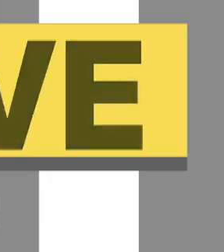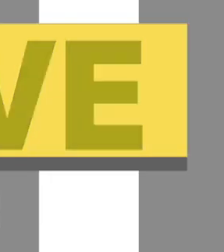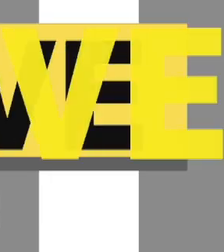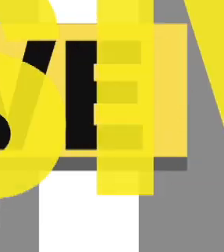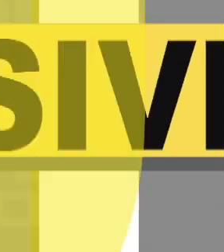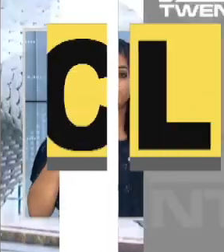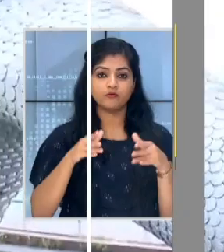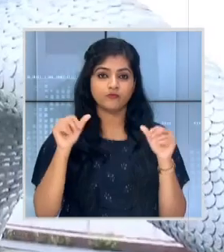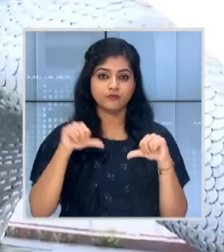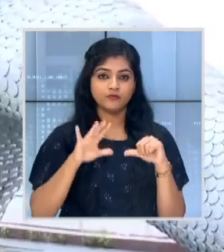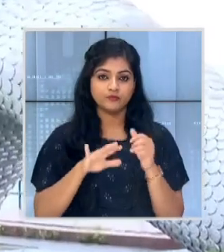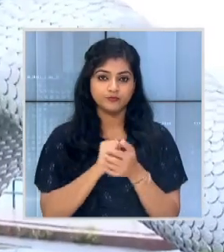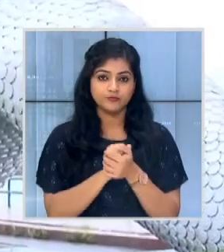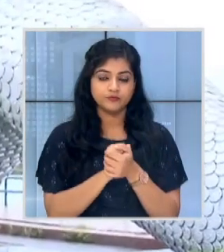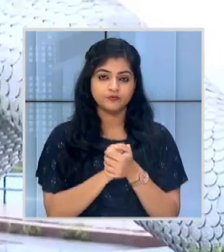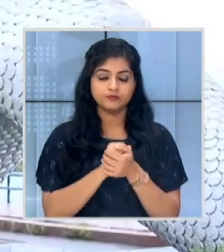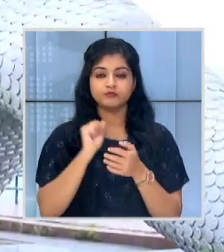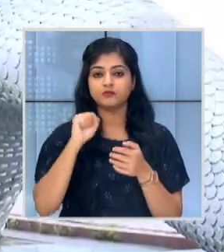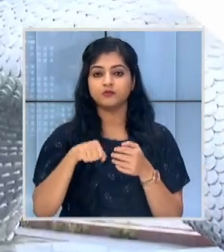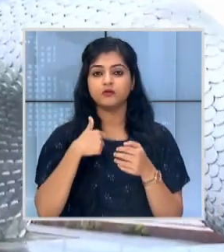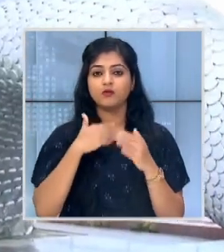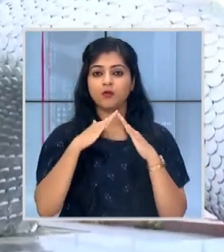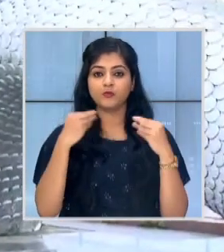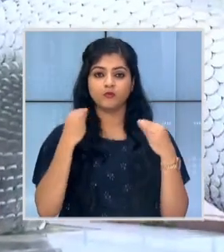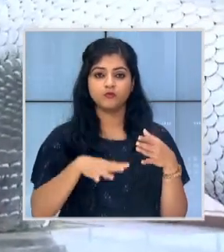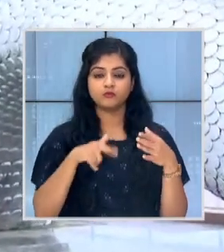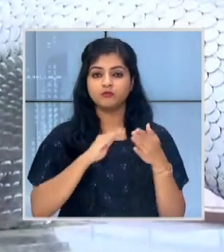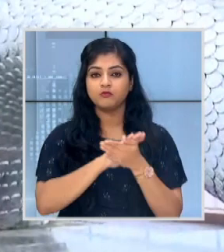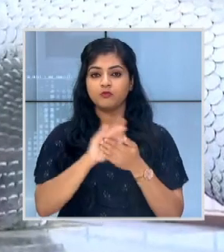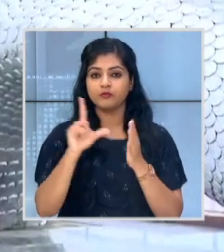ഒരു സാഹചര്യത്തിലാണ് ഇപ്പോൾ നിൽക്കുന്നത്. ഞാൻ